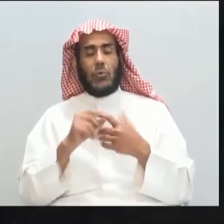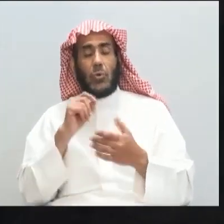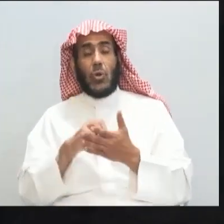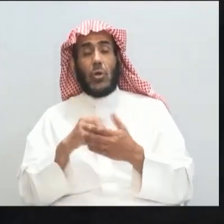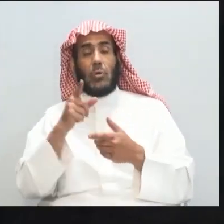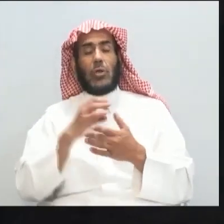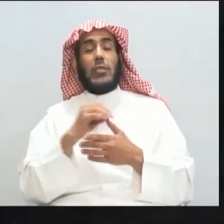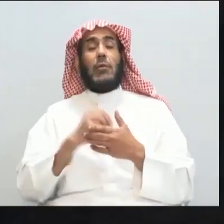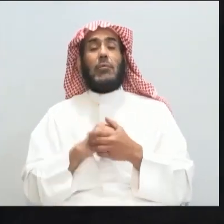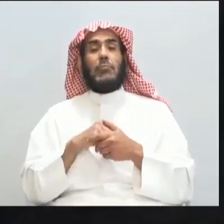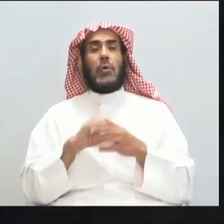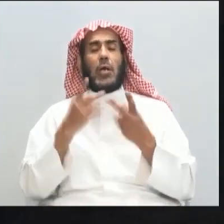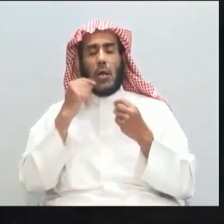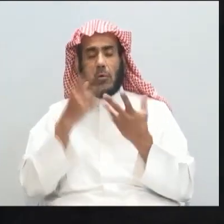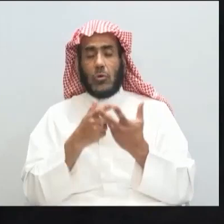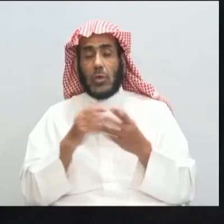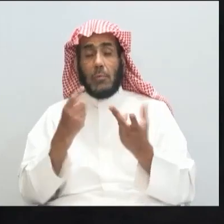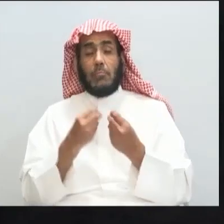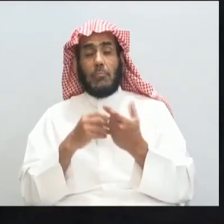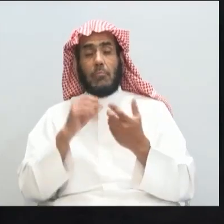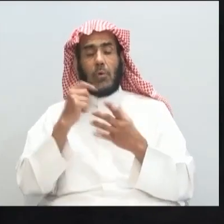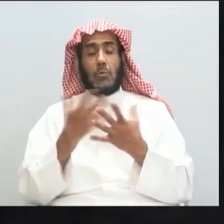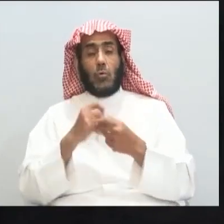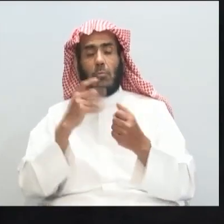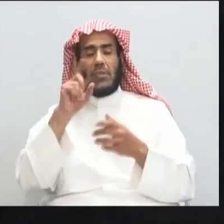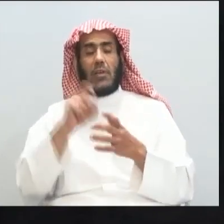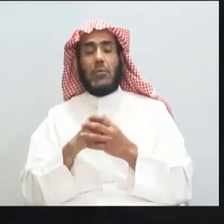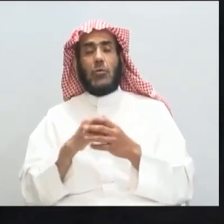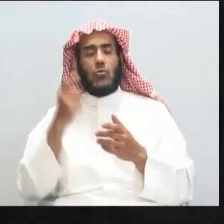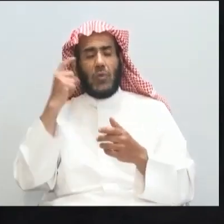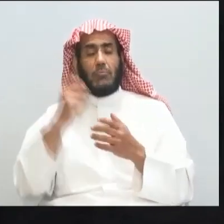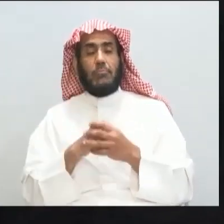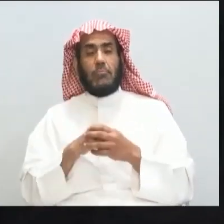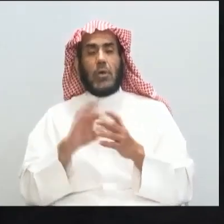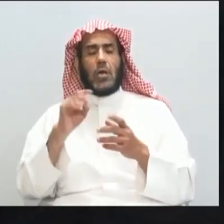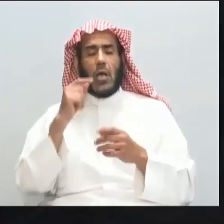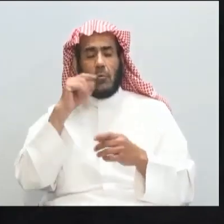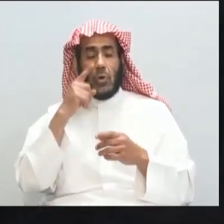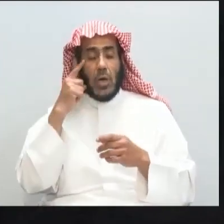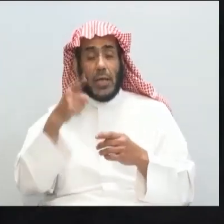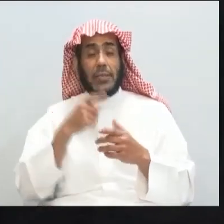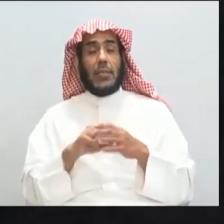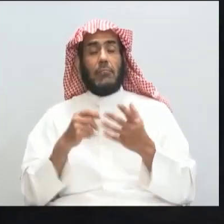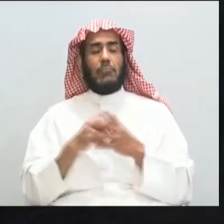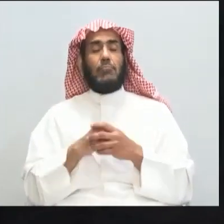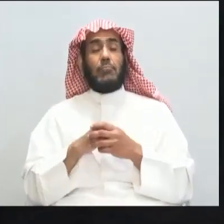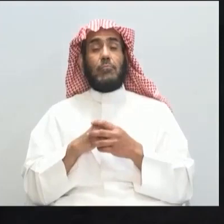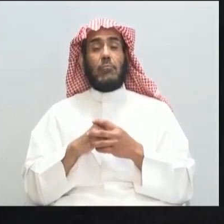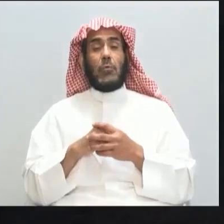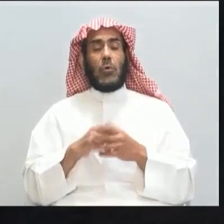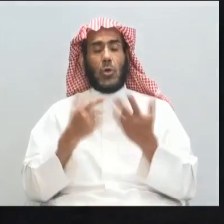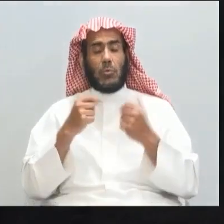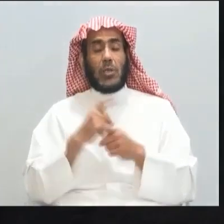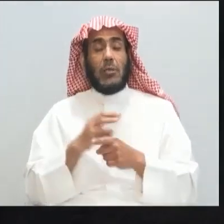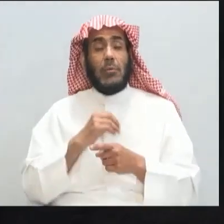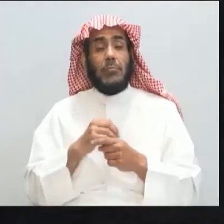اطلب منك اجابه كم رجلا هنا كم الخبريه وكم ايضا الاستفهاميه تفهم كم رجلا رايت هنا اطلب